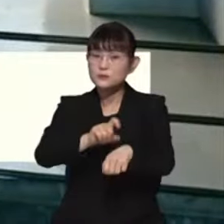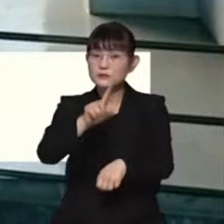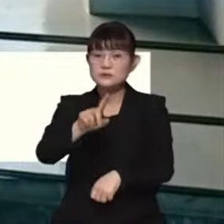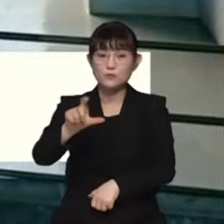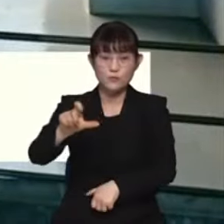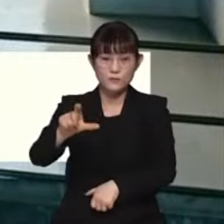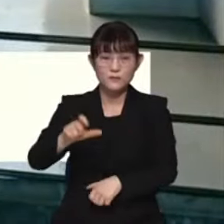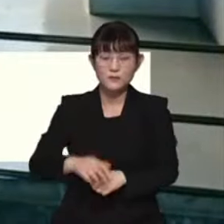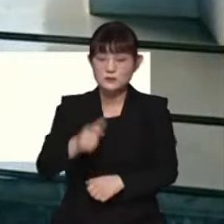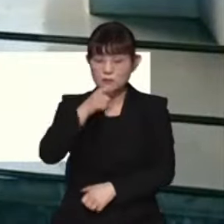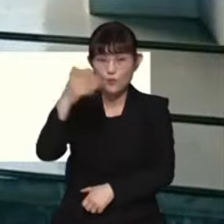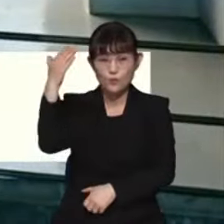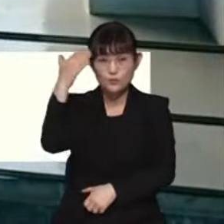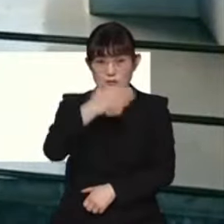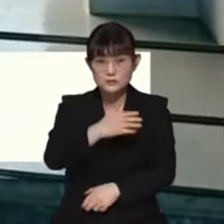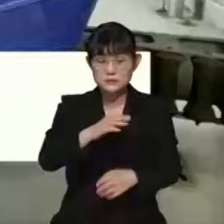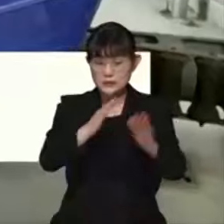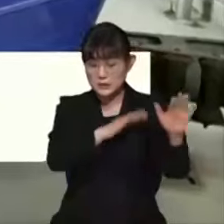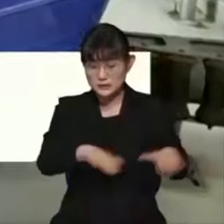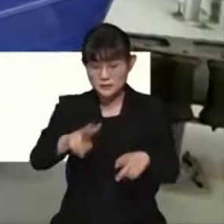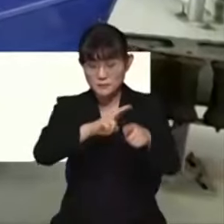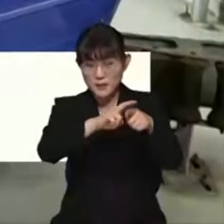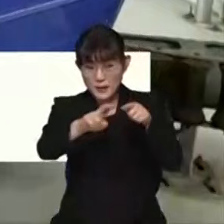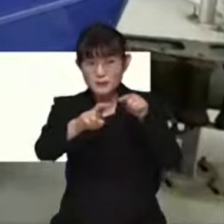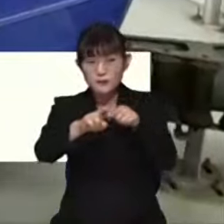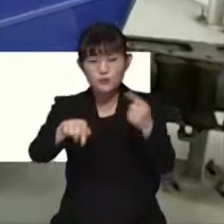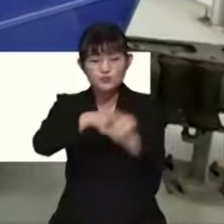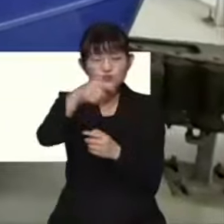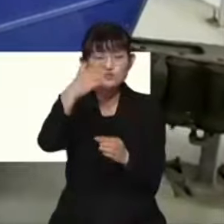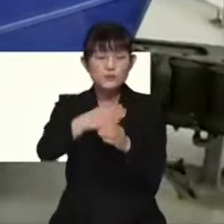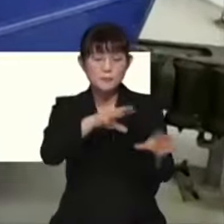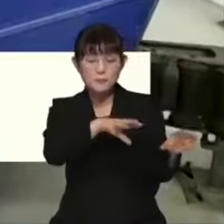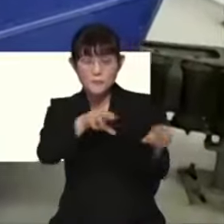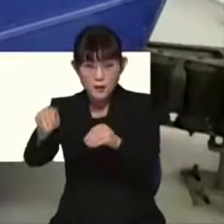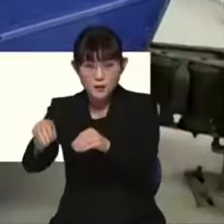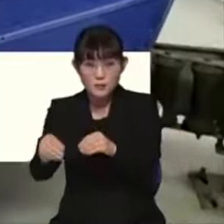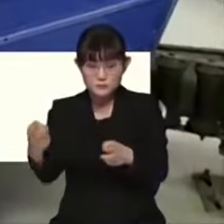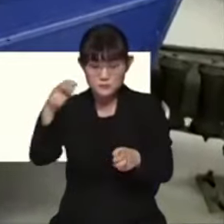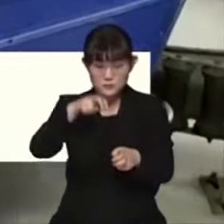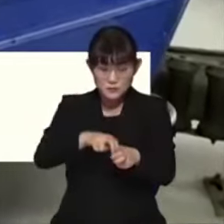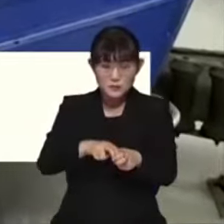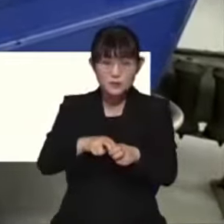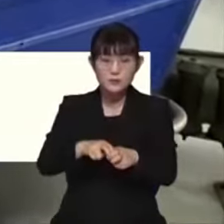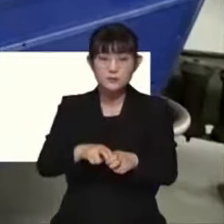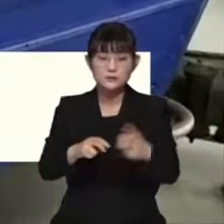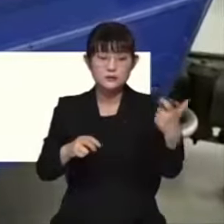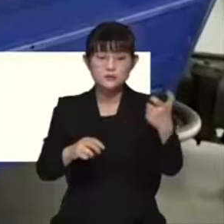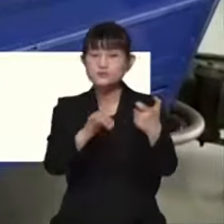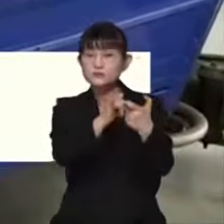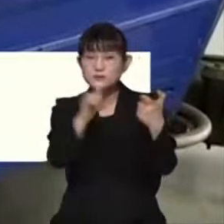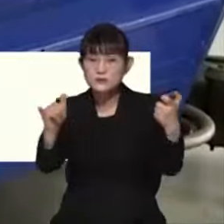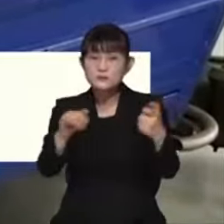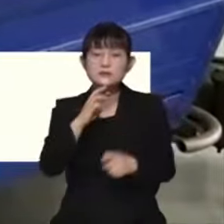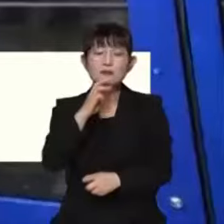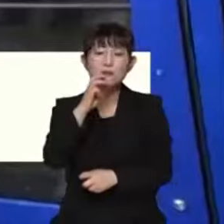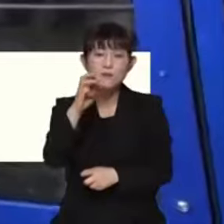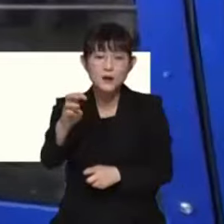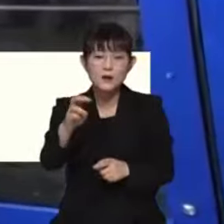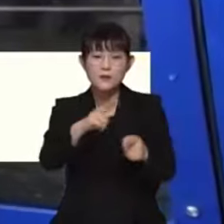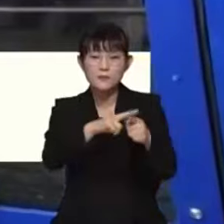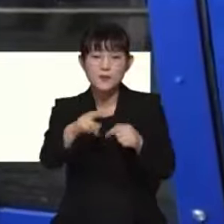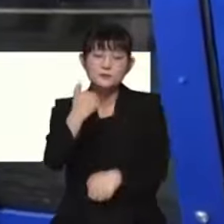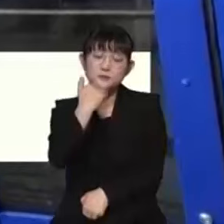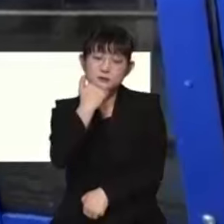15분쯤 여수시 돌산읍 여수 해상 케이블카가 운행 중 멈춰서면서 탑승하고 있던 승객 60명이 30분간